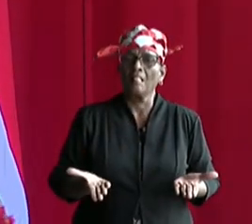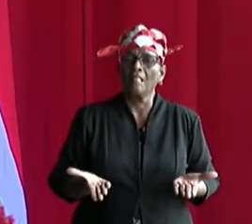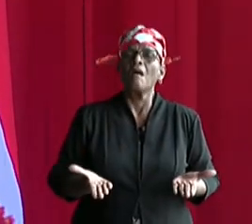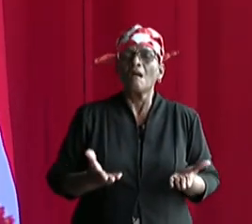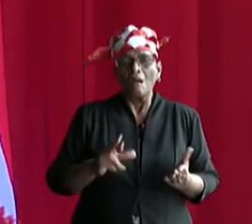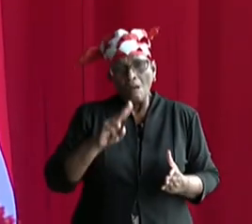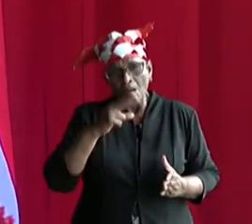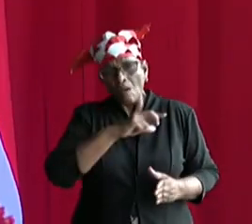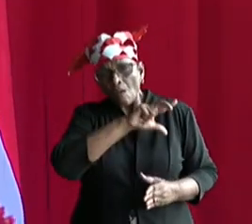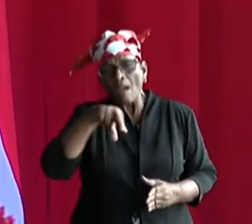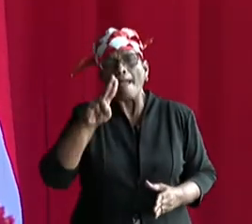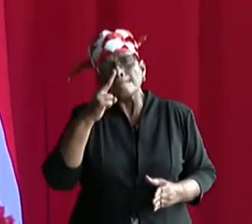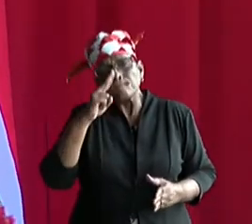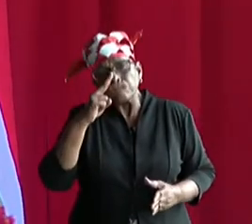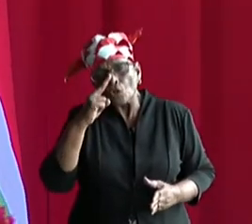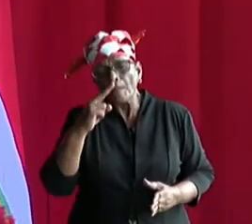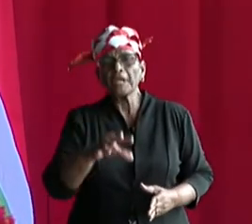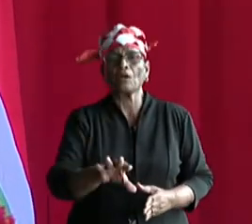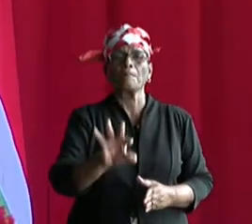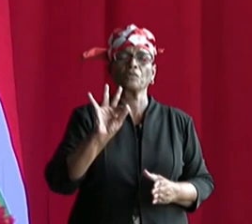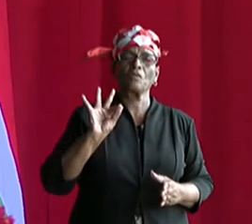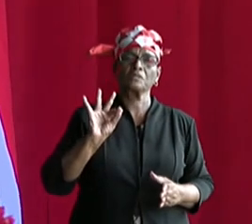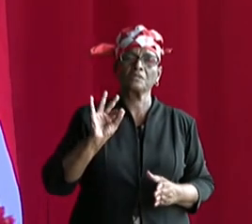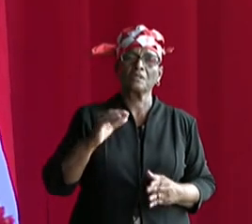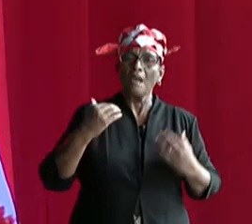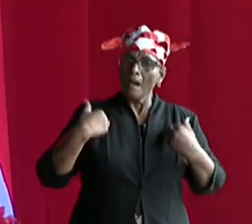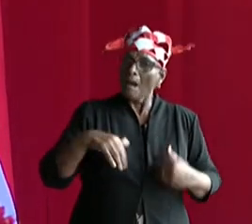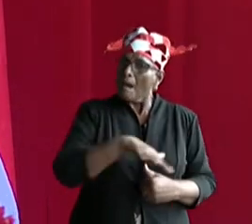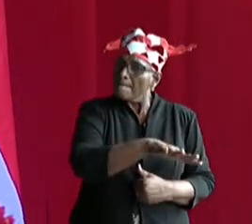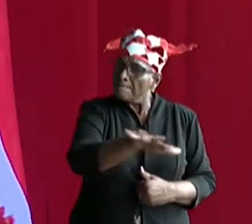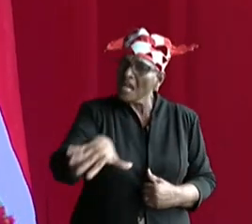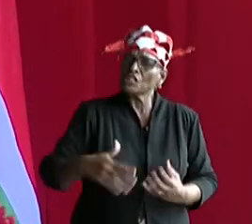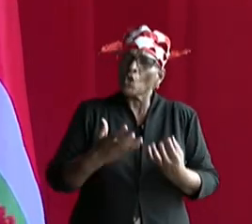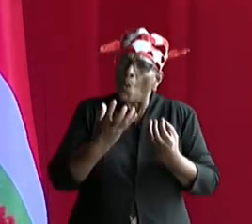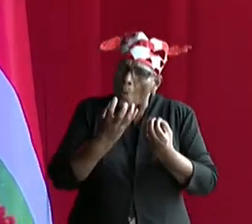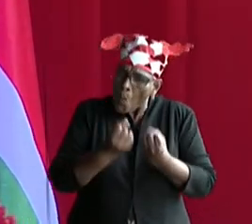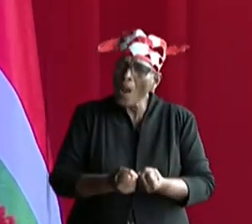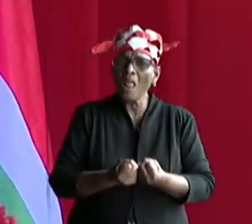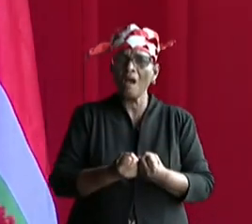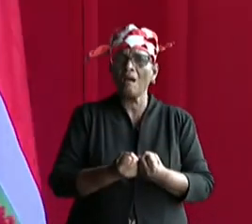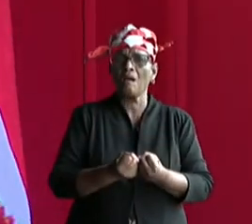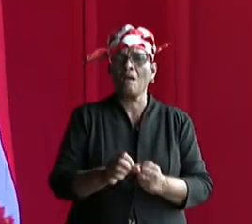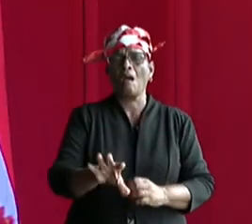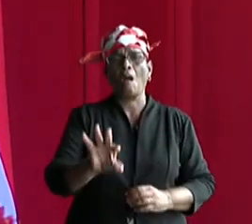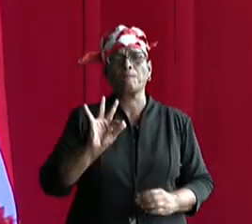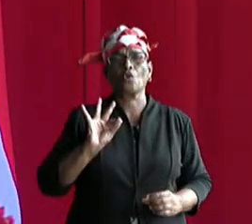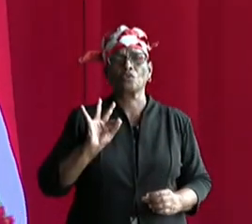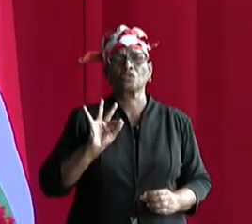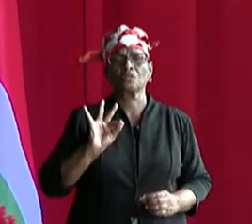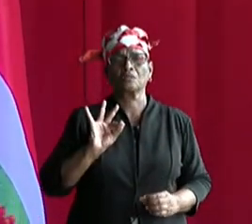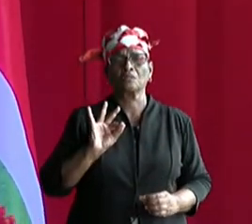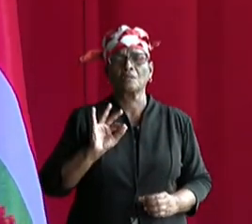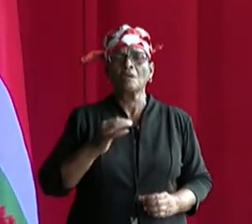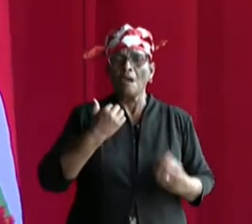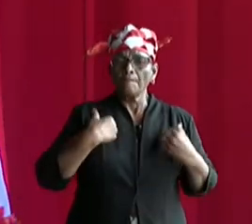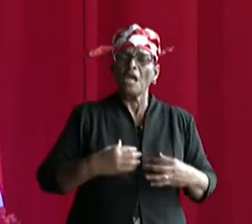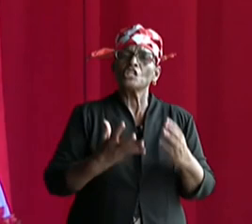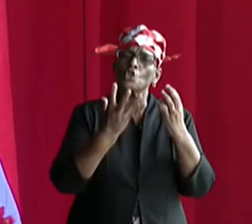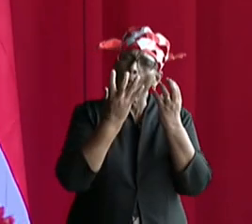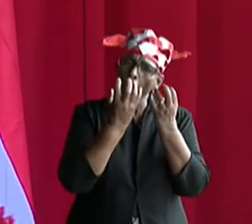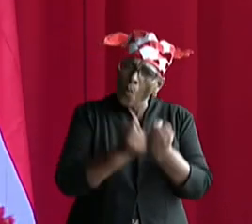gebleken hoezeer ons volk bereid was en nu nog is om